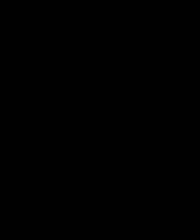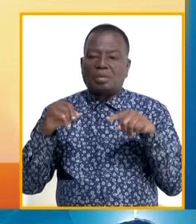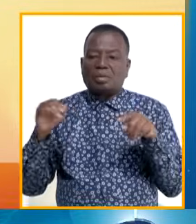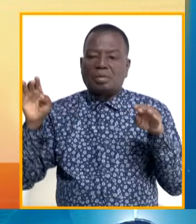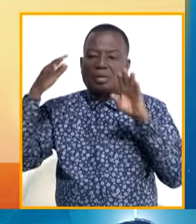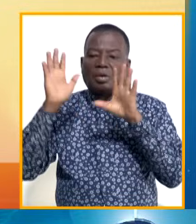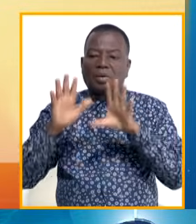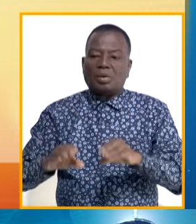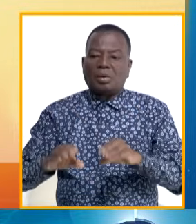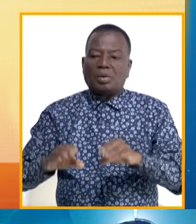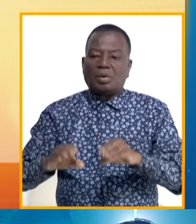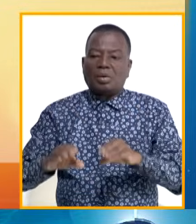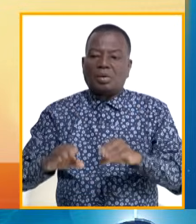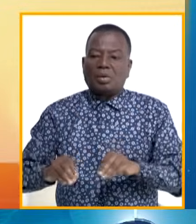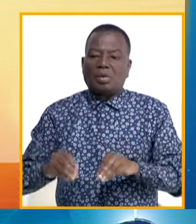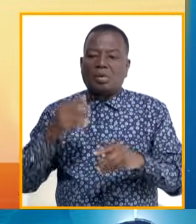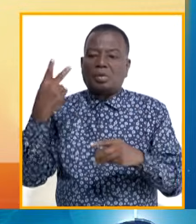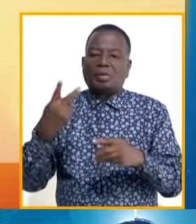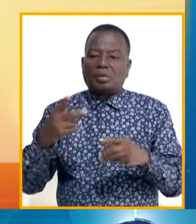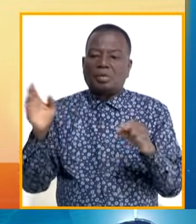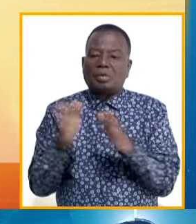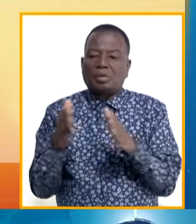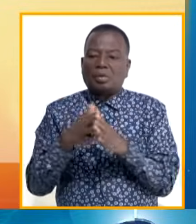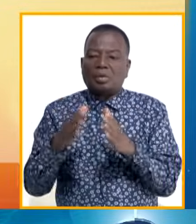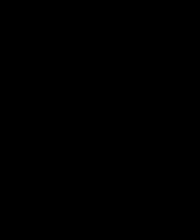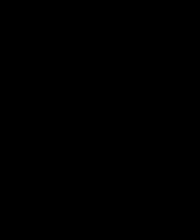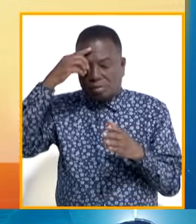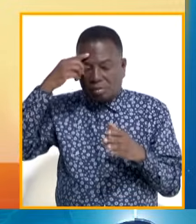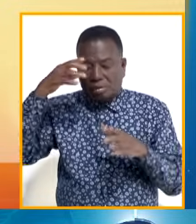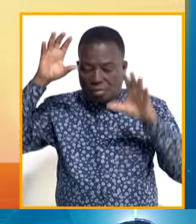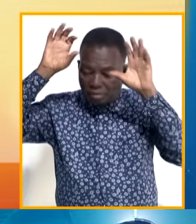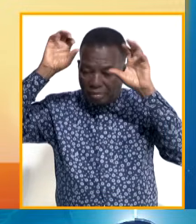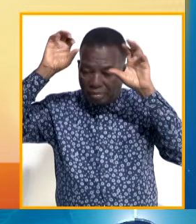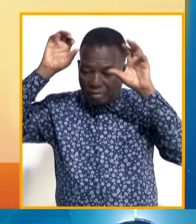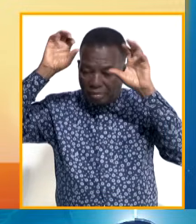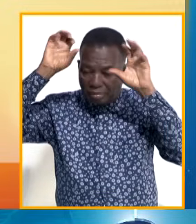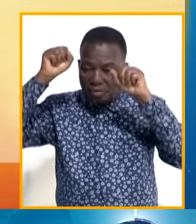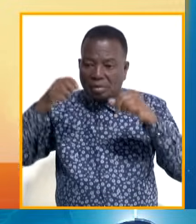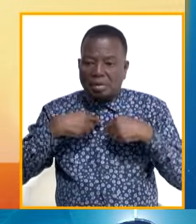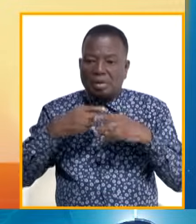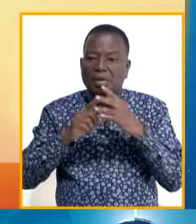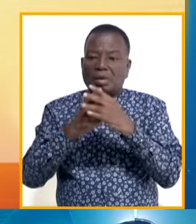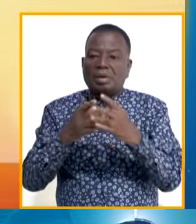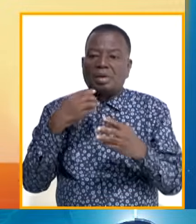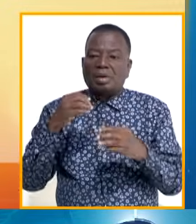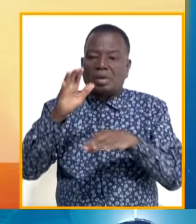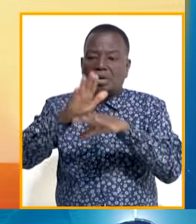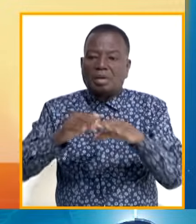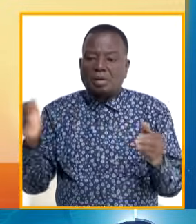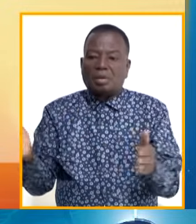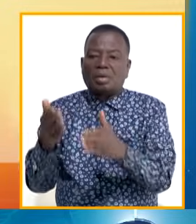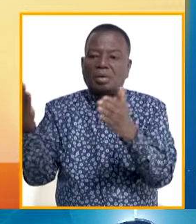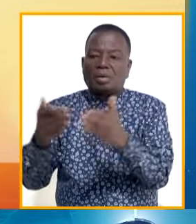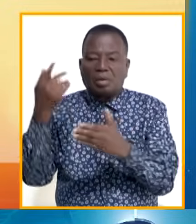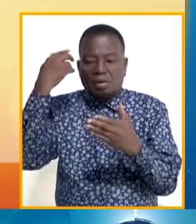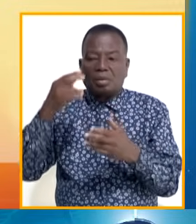session ordinaire, la présidente de la Chambre haute du Parlement, qui a lancé un appel à la mobilisation pour